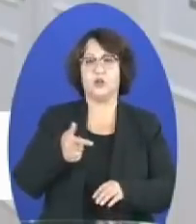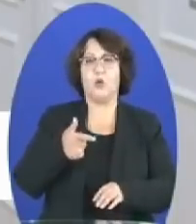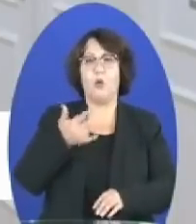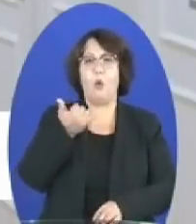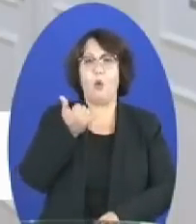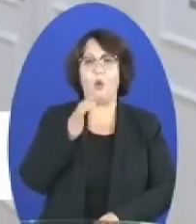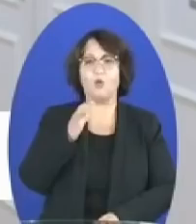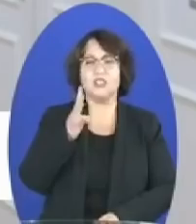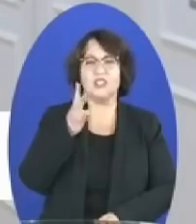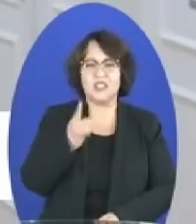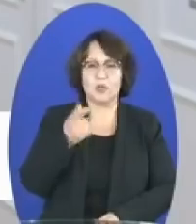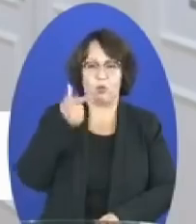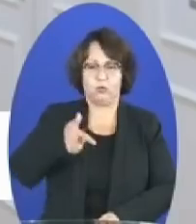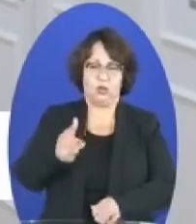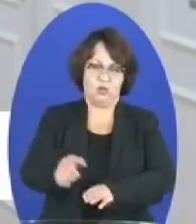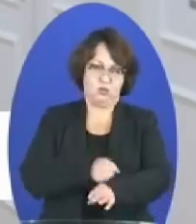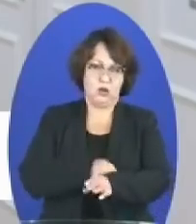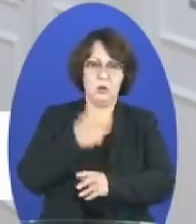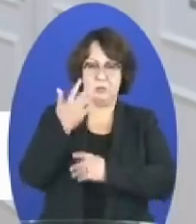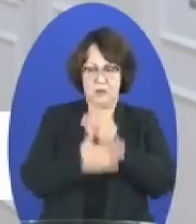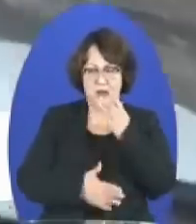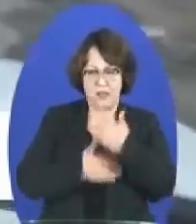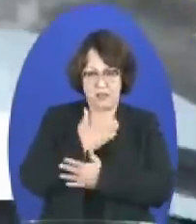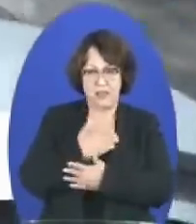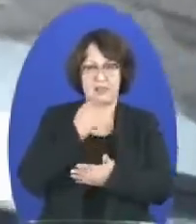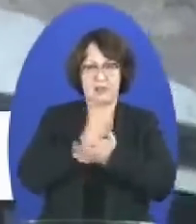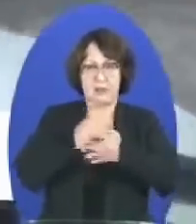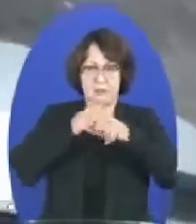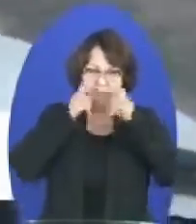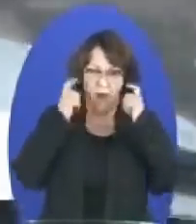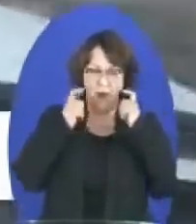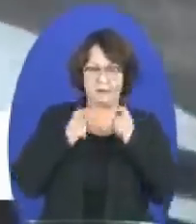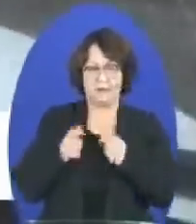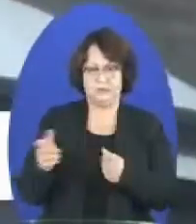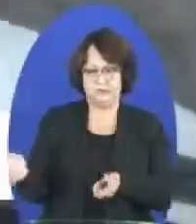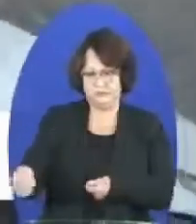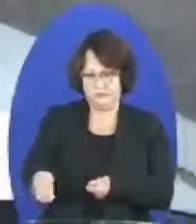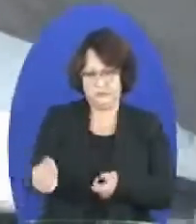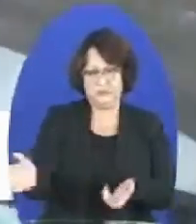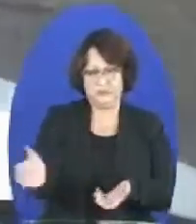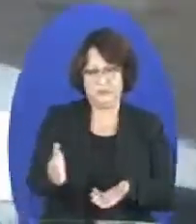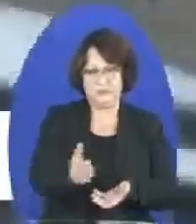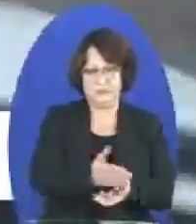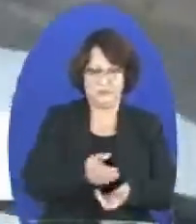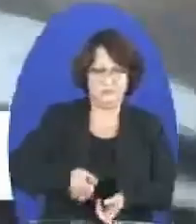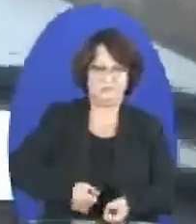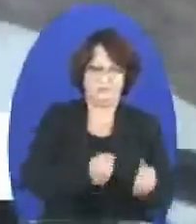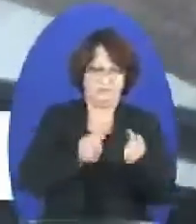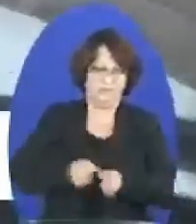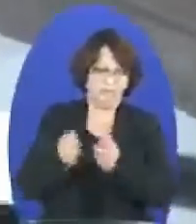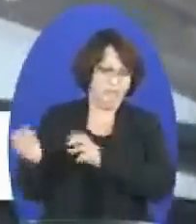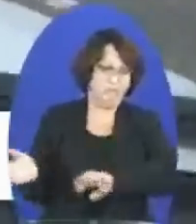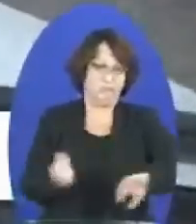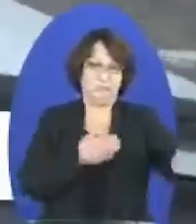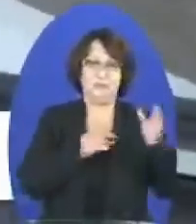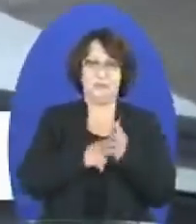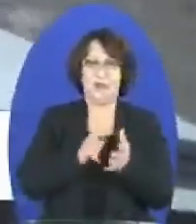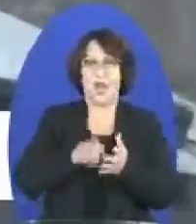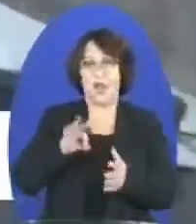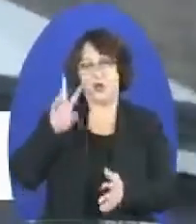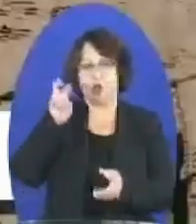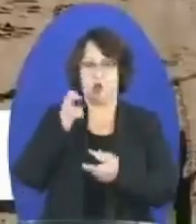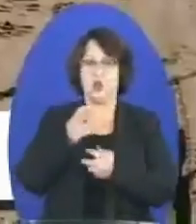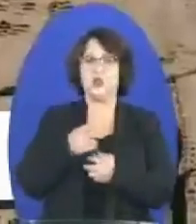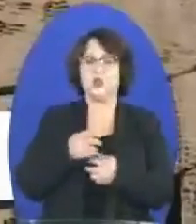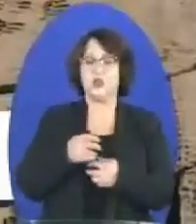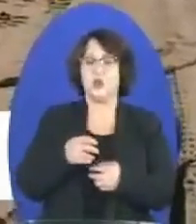за мөн одоо бэлэ завл өмс цэвэрлэх хэрэгтэй. Хэрвээ үерийн аюулд өртсөн бол бохирцсон хөрс бий засах газар бохир